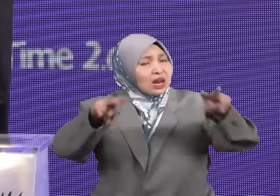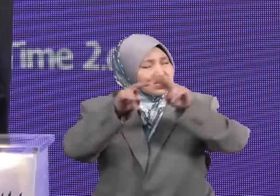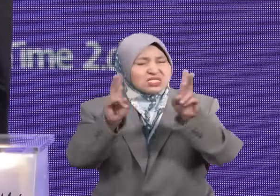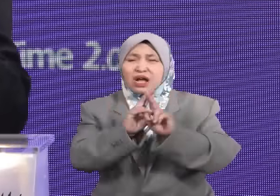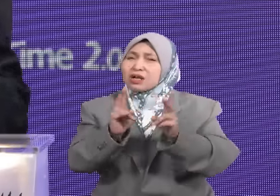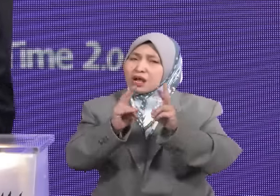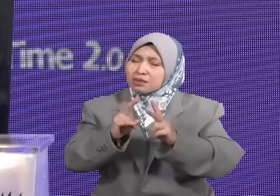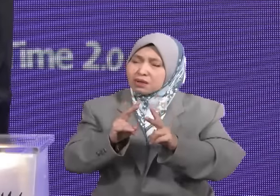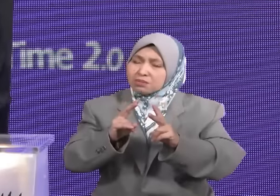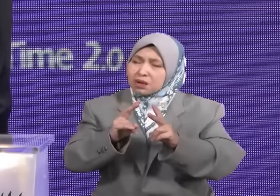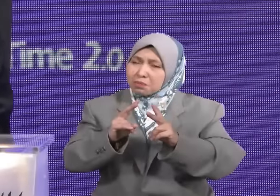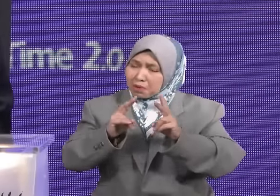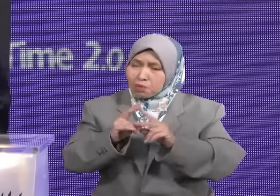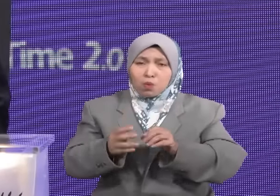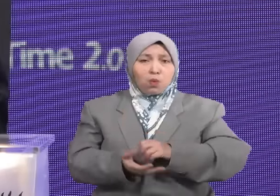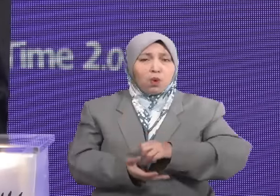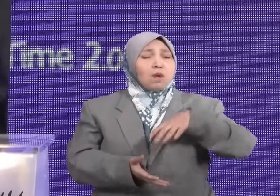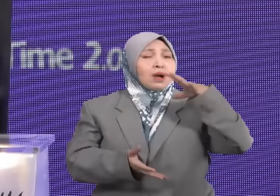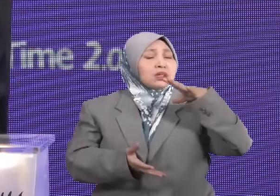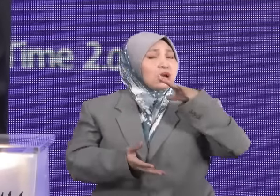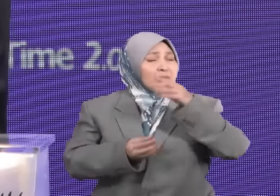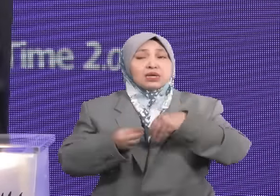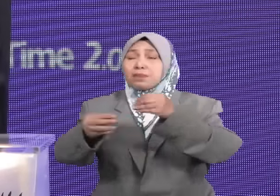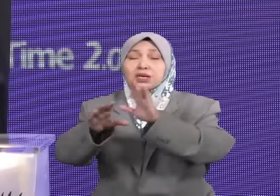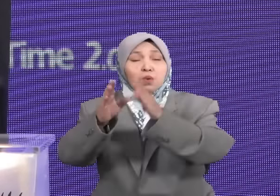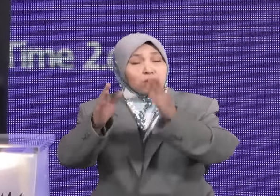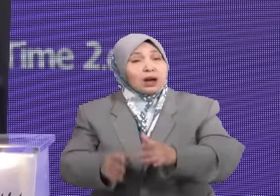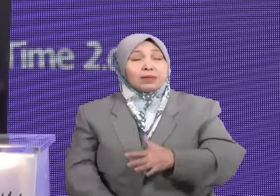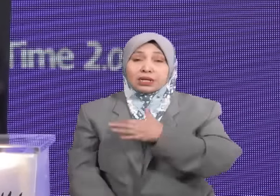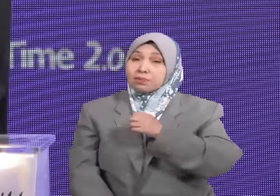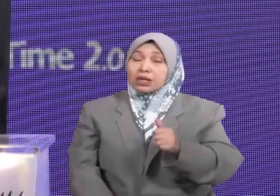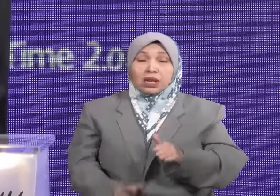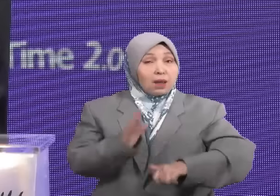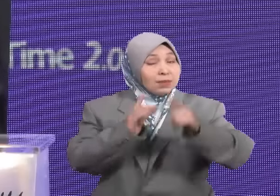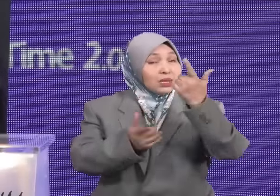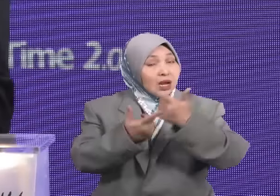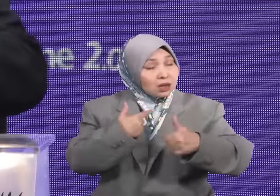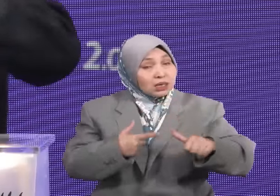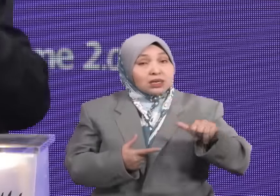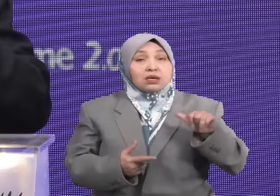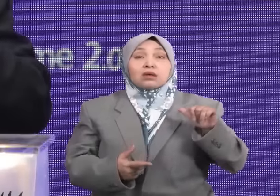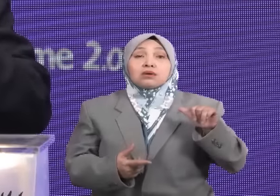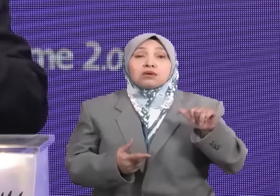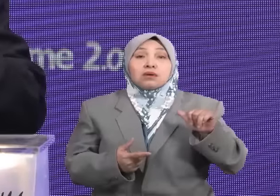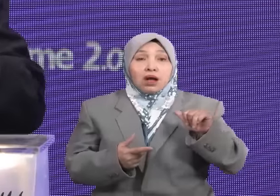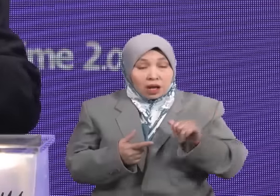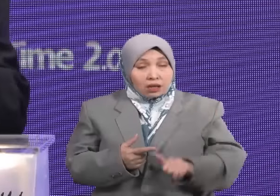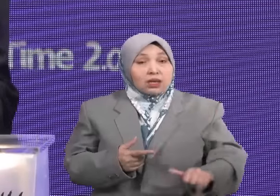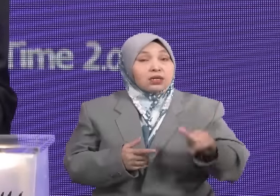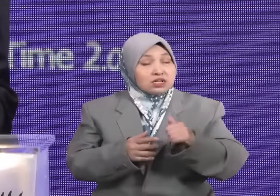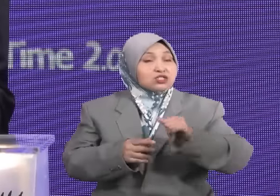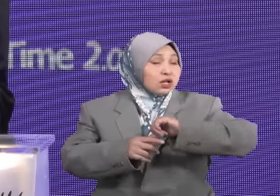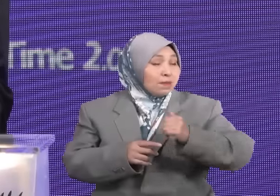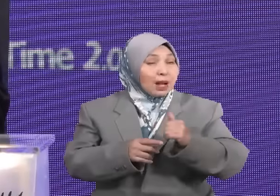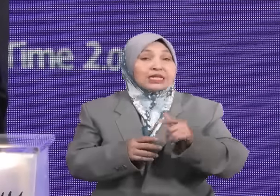berharga, Allah tak akan bagi kepada orang-orang yang tidak beriman. Kalau dia amat berharga, lebih daripada sebelah kepak nyamuk tersebut. Tetapi